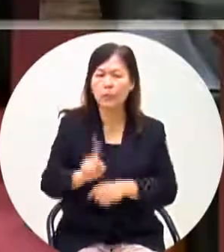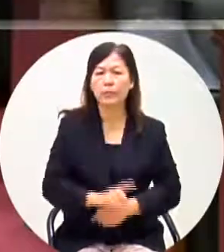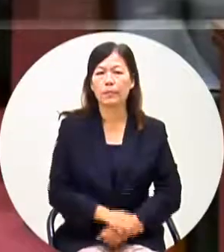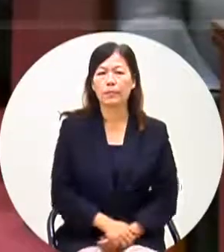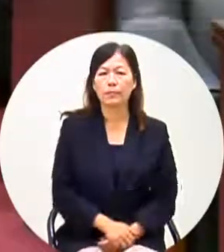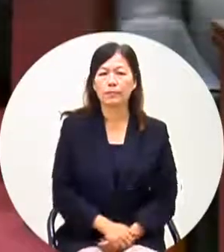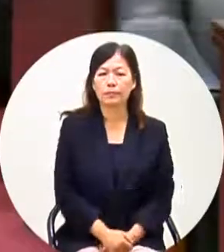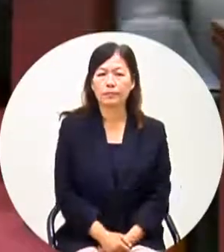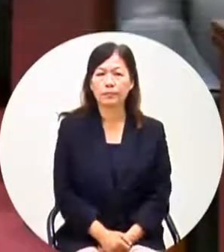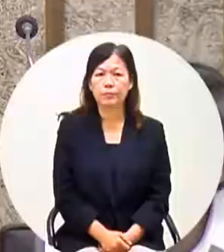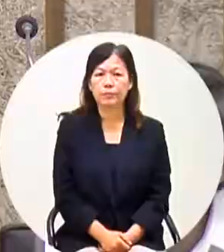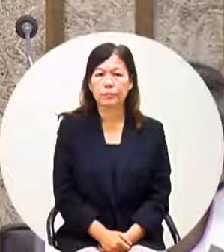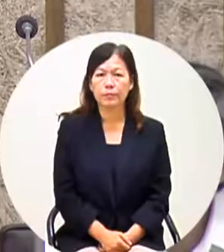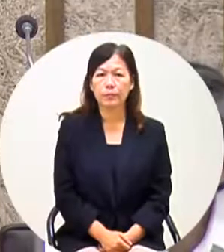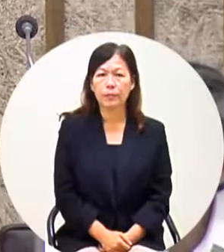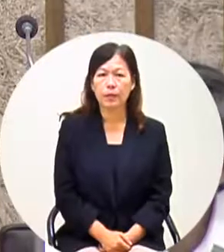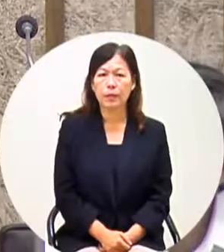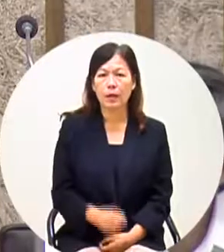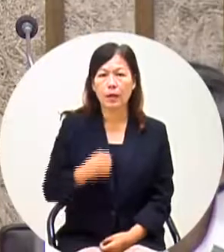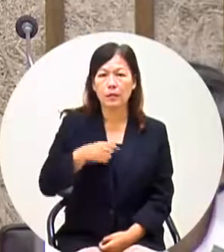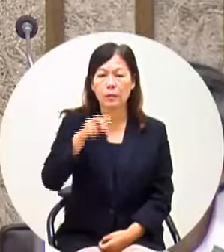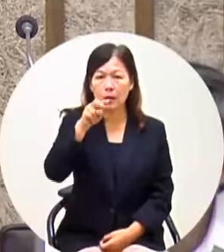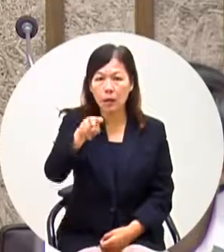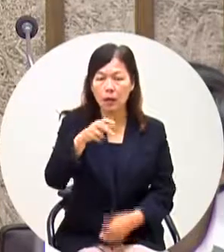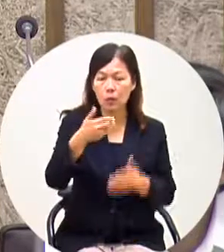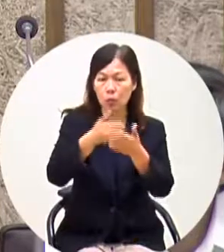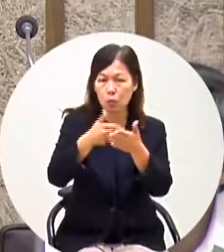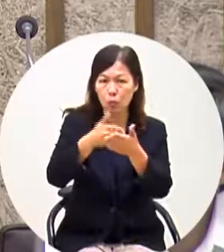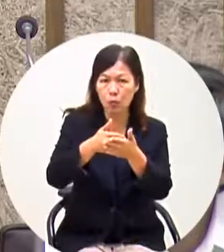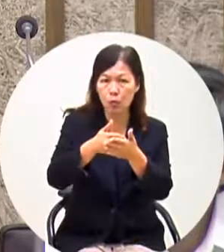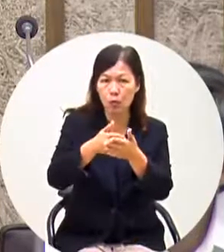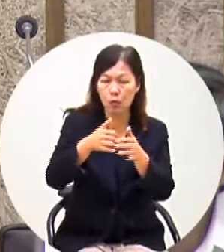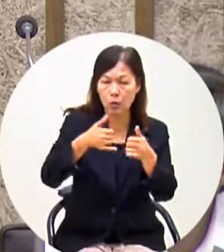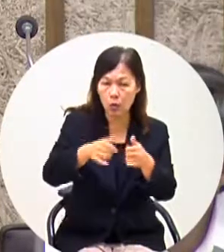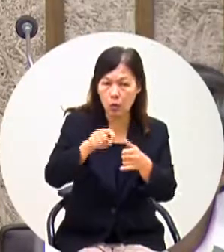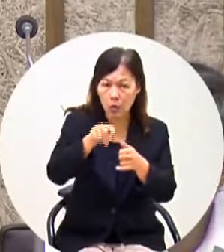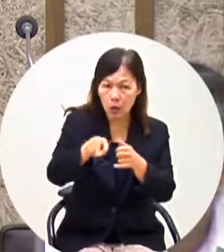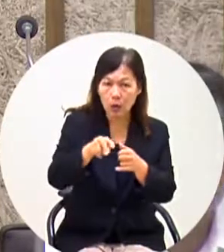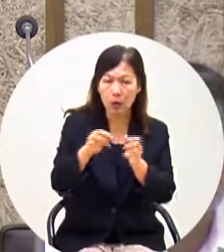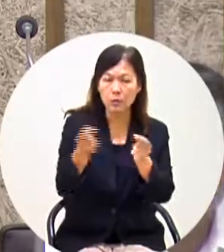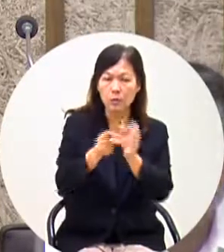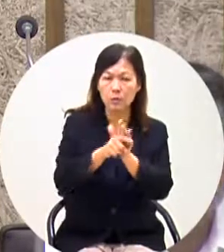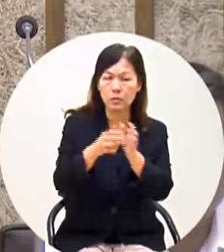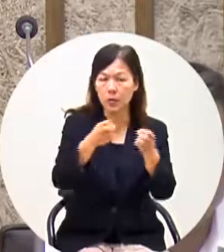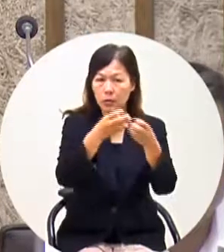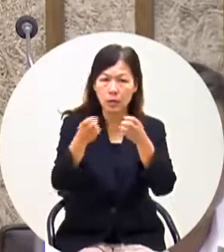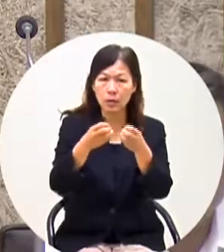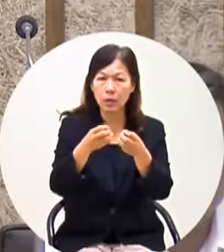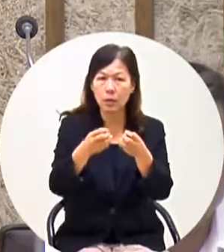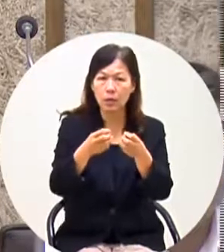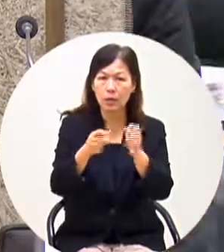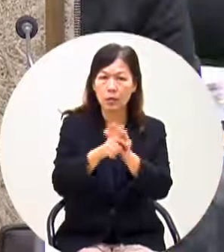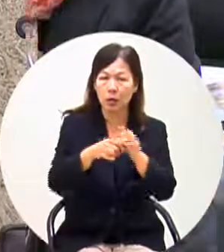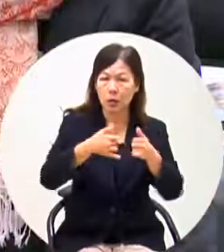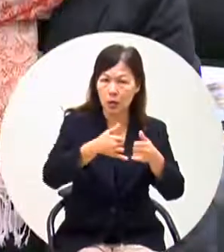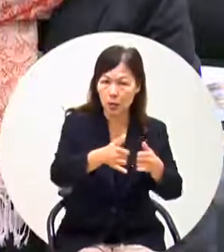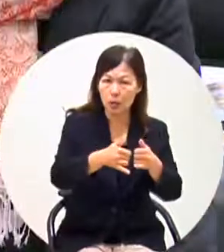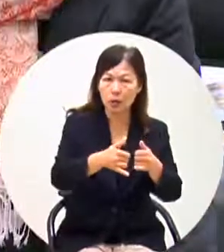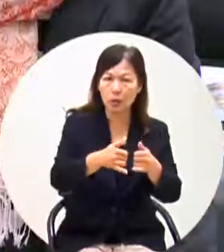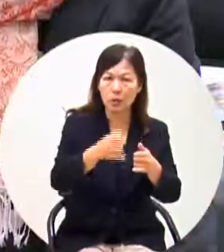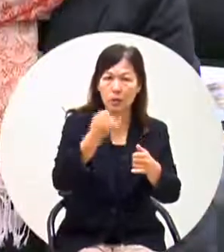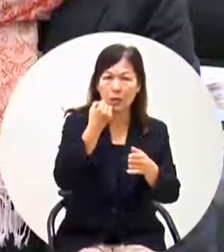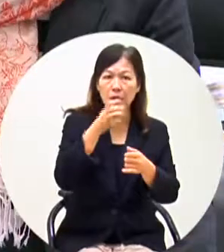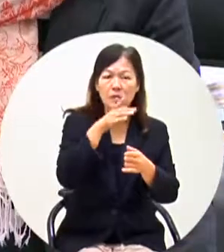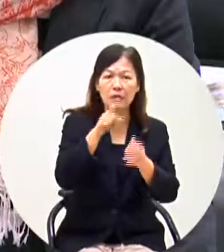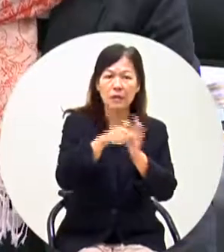从这个路幅来看哈，很显然是在讲。道路可能是 A 系的部分。 A 系的部分大概是